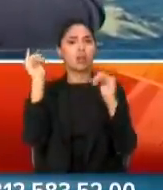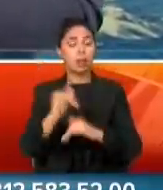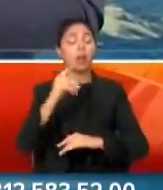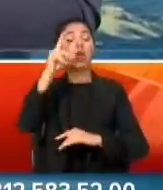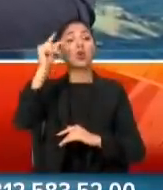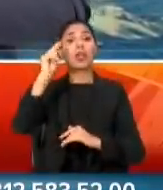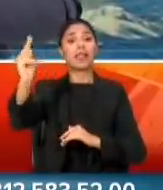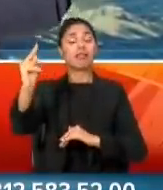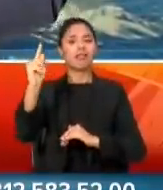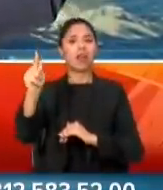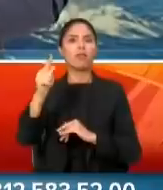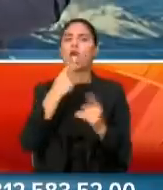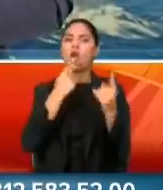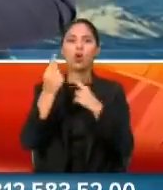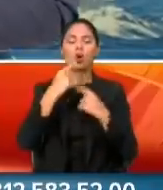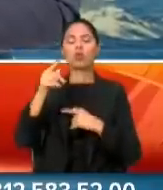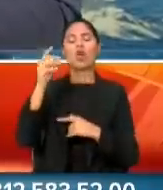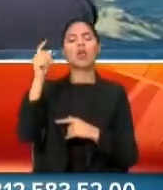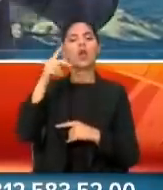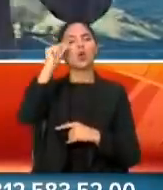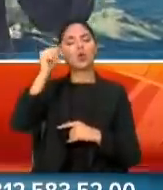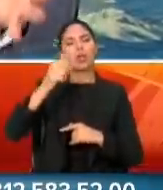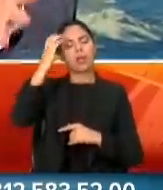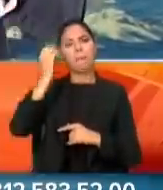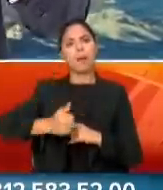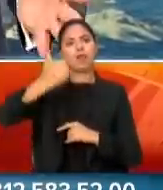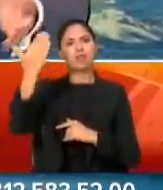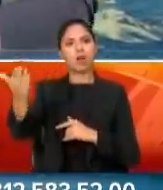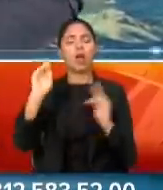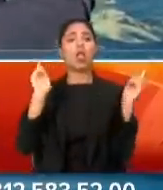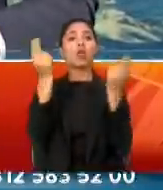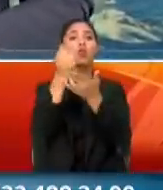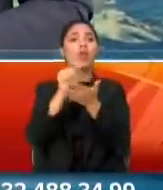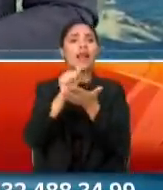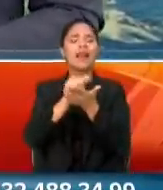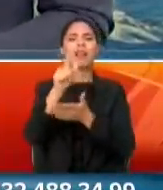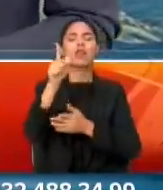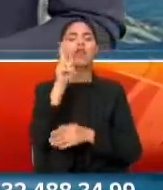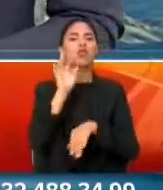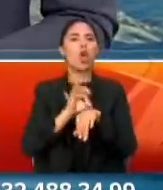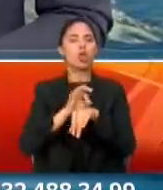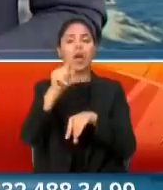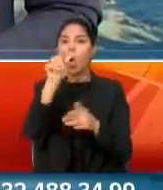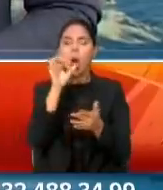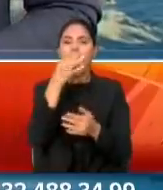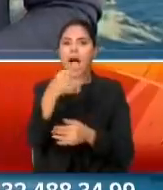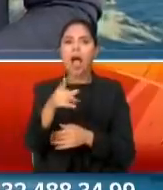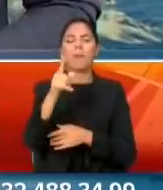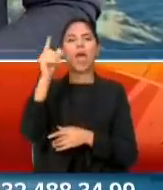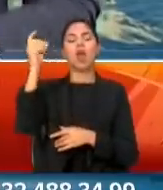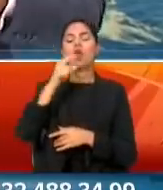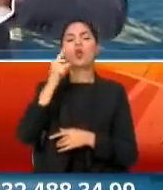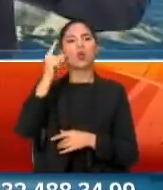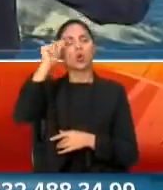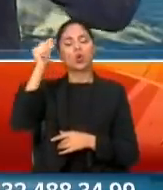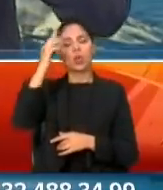Yunanistan tarafından. Konuşan Miçotakis'ti. Dünya ajanslarının son dakika olarak geçtiği haberse Yunan Başbakanı'nın Türkiye